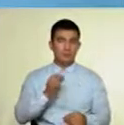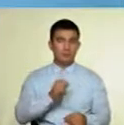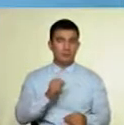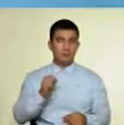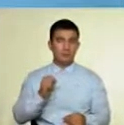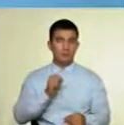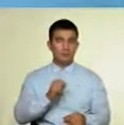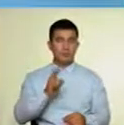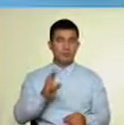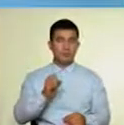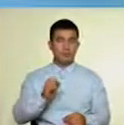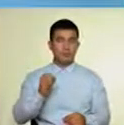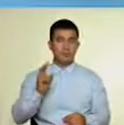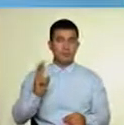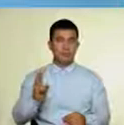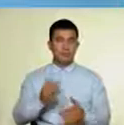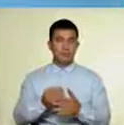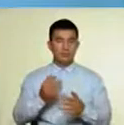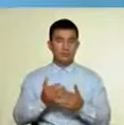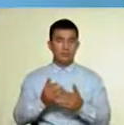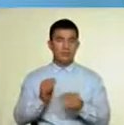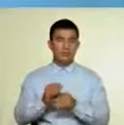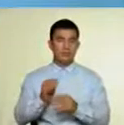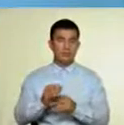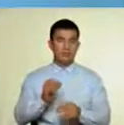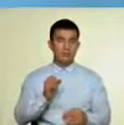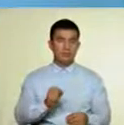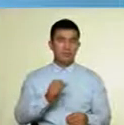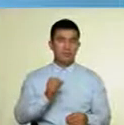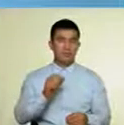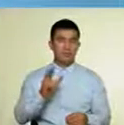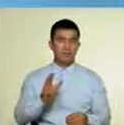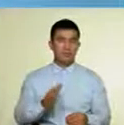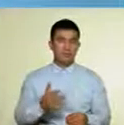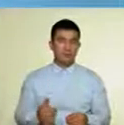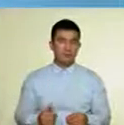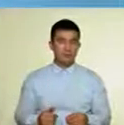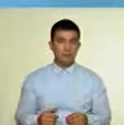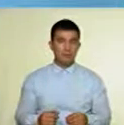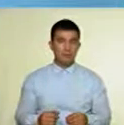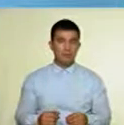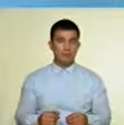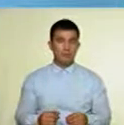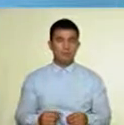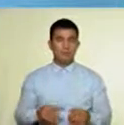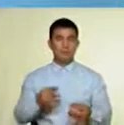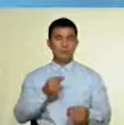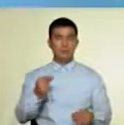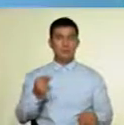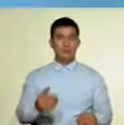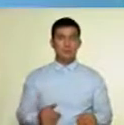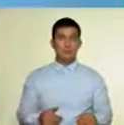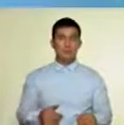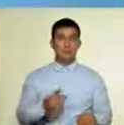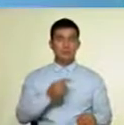kvadratga ko'paytirsak a'ning kubi, b'ni b'ning 4-chi darajasiga ko'paytirsak b'ning 5-chi darajasi. Minus 3